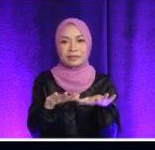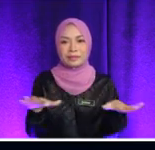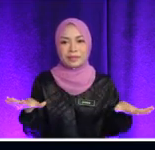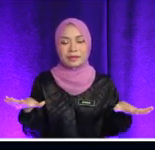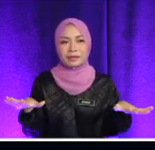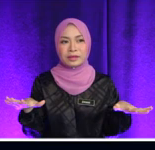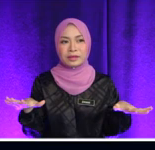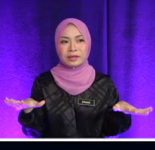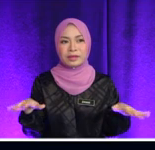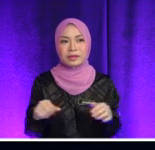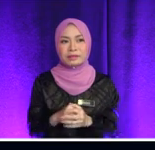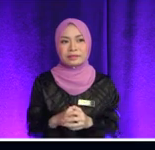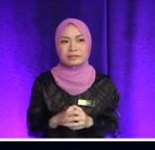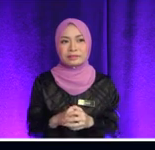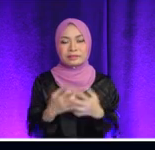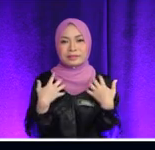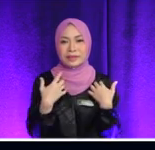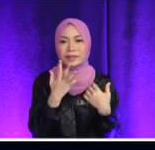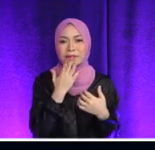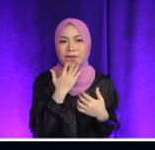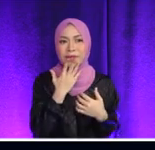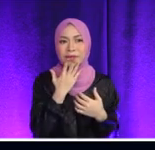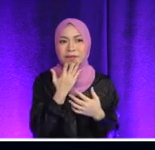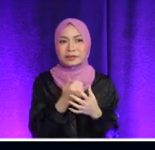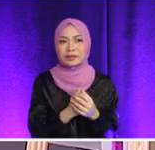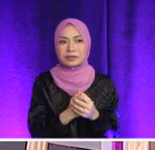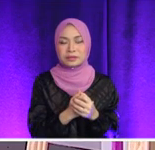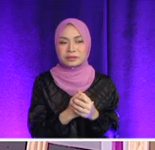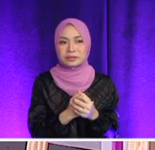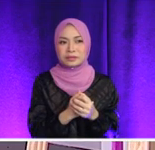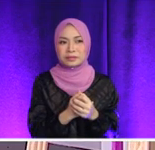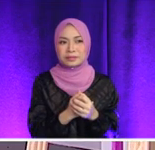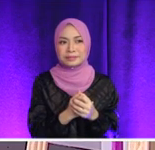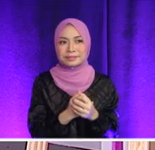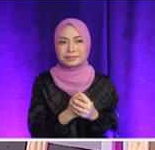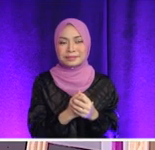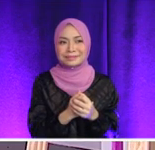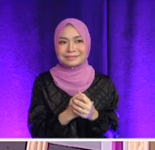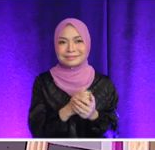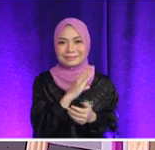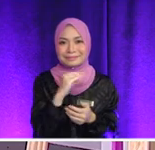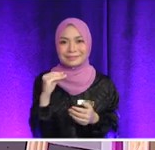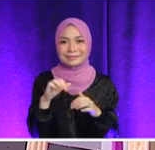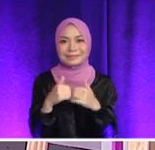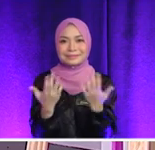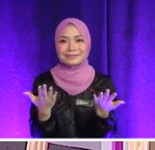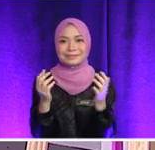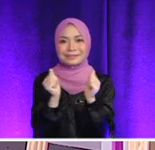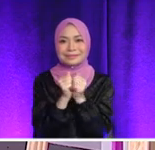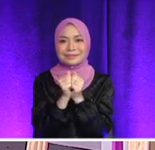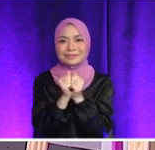bukan mewakili warna sebenar Oke dekat sini pula oke batang pokok nih kalau kita sering maklum